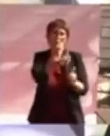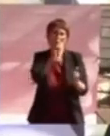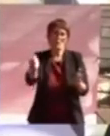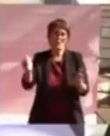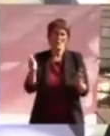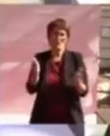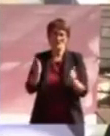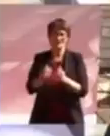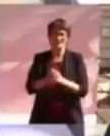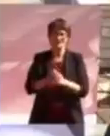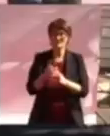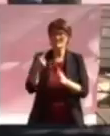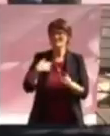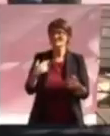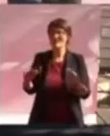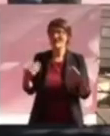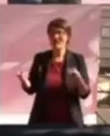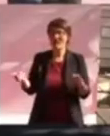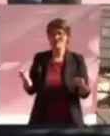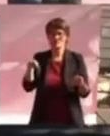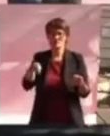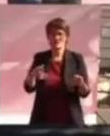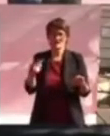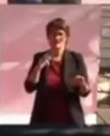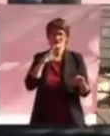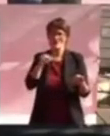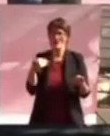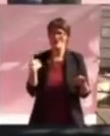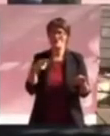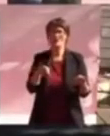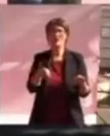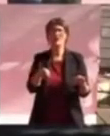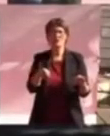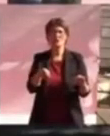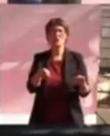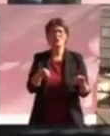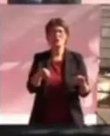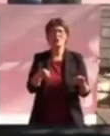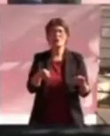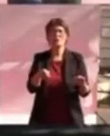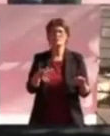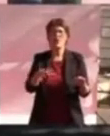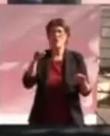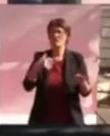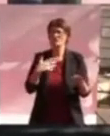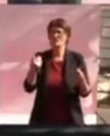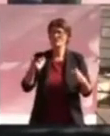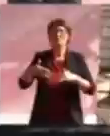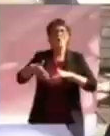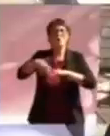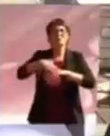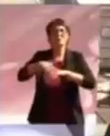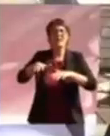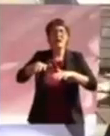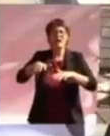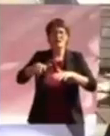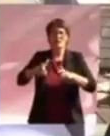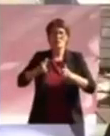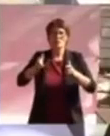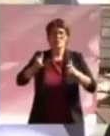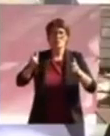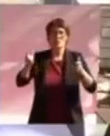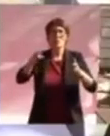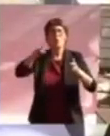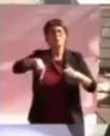questa emergenza come le ho detto prima si è allargata la forbice della precarietà anche in sanità pubblica